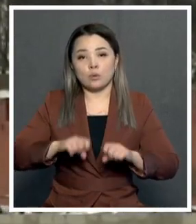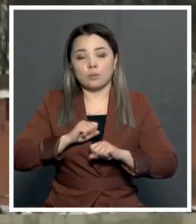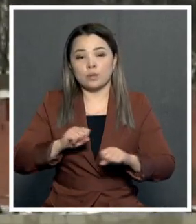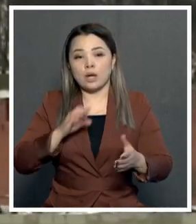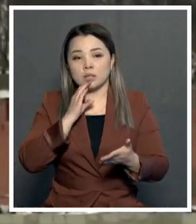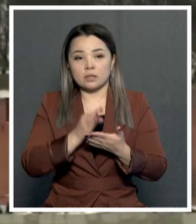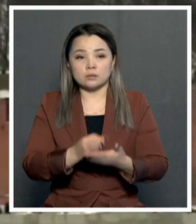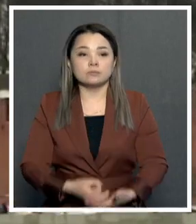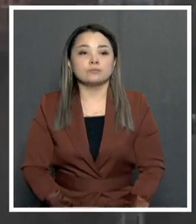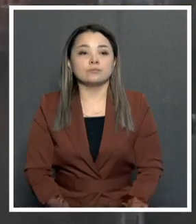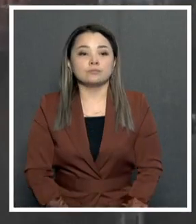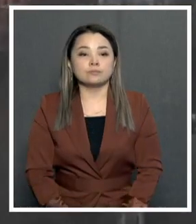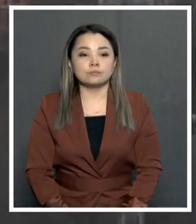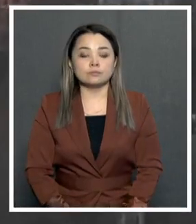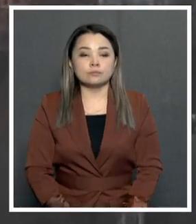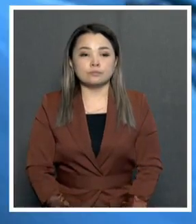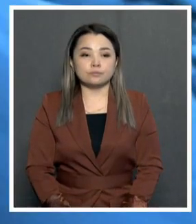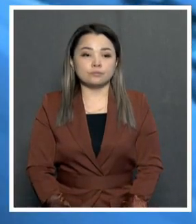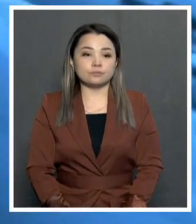емес.